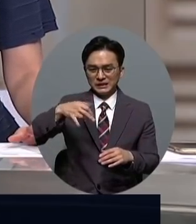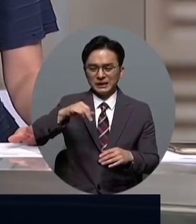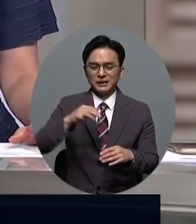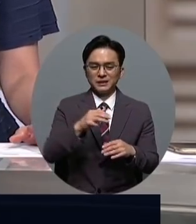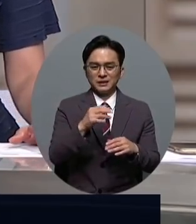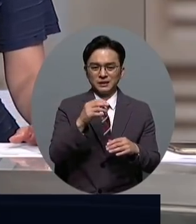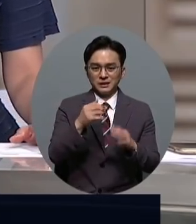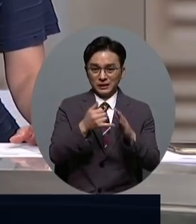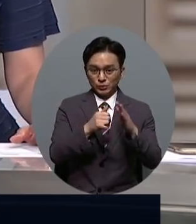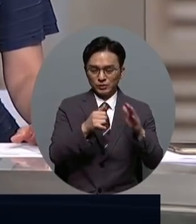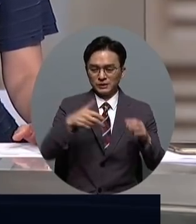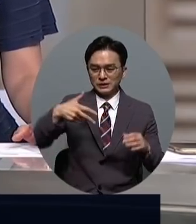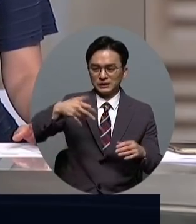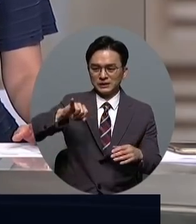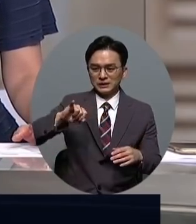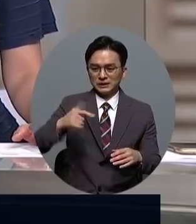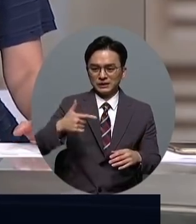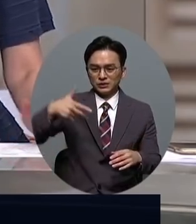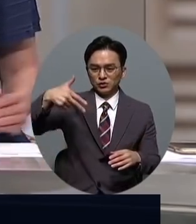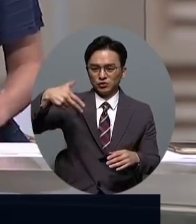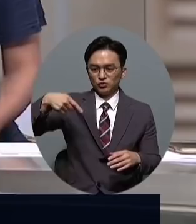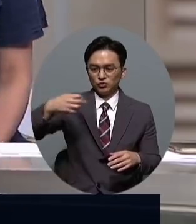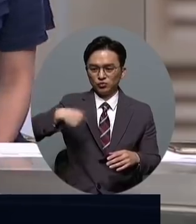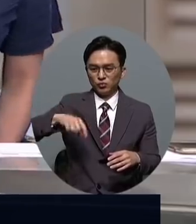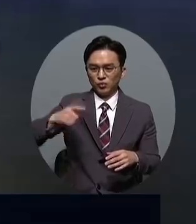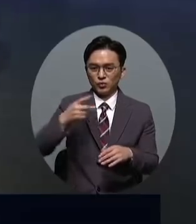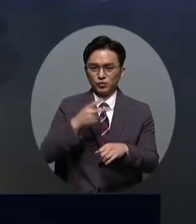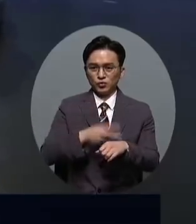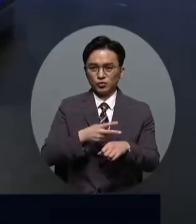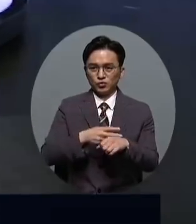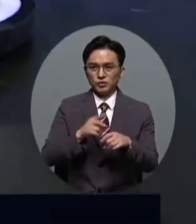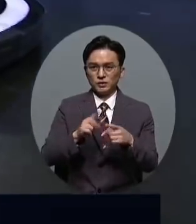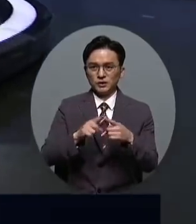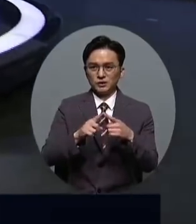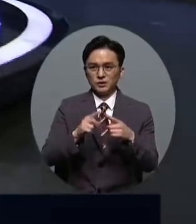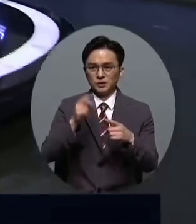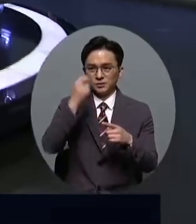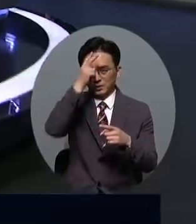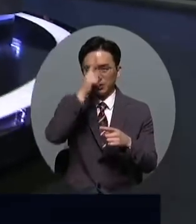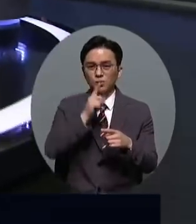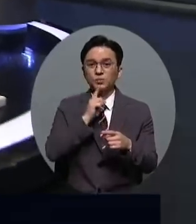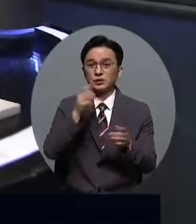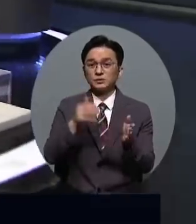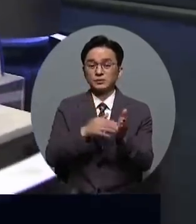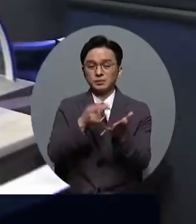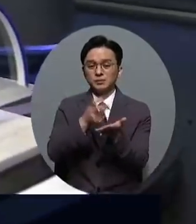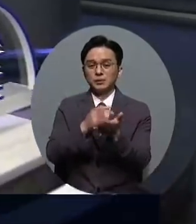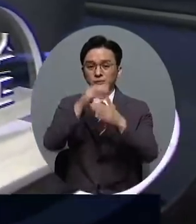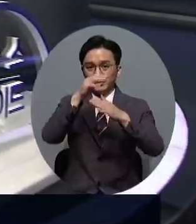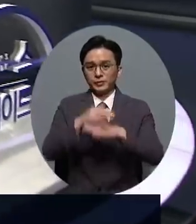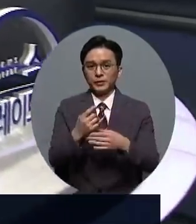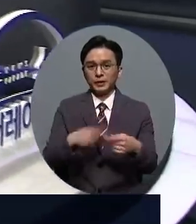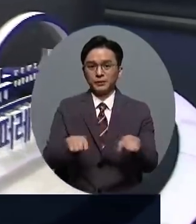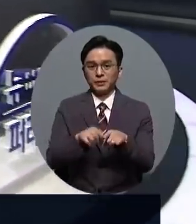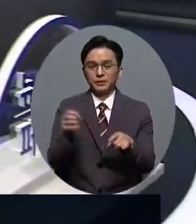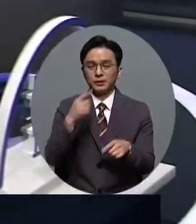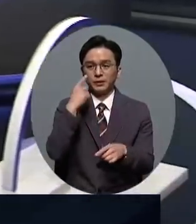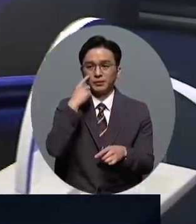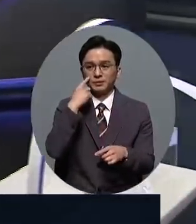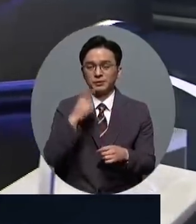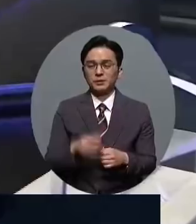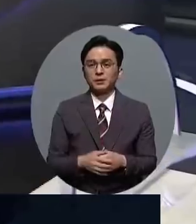승재현 한국형사정책연구원 연구위원 함께합니다. 네, 안녕하십니까? 네, 안녕하십니까? 반갑습니다. 자, 허위